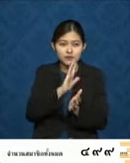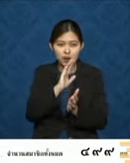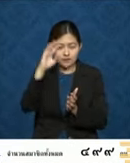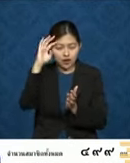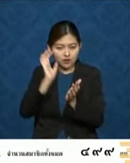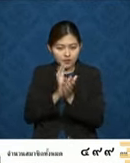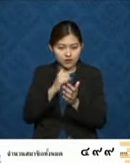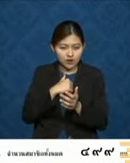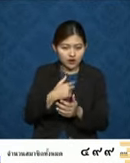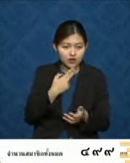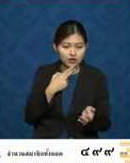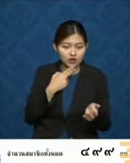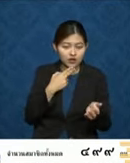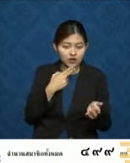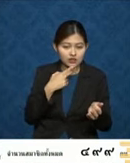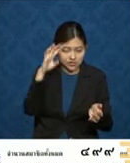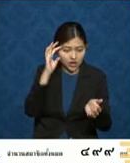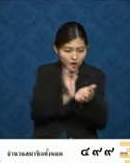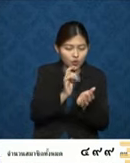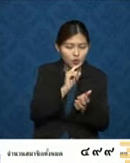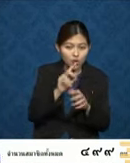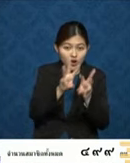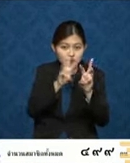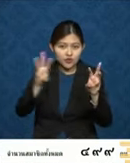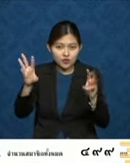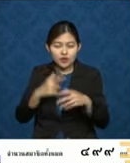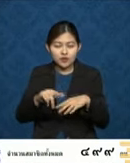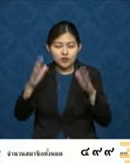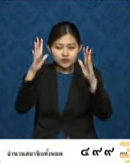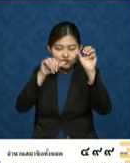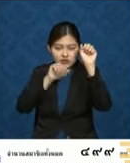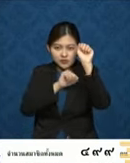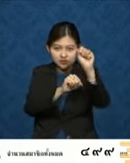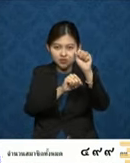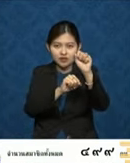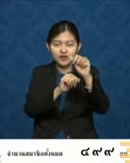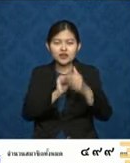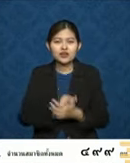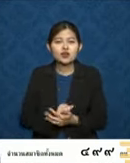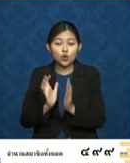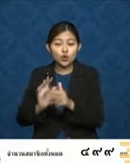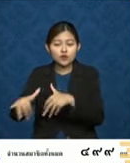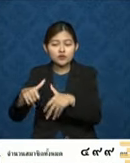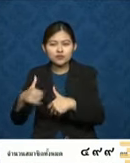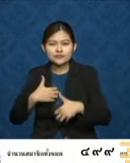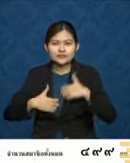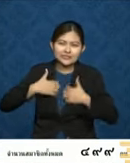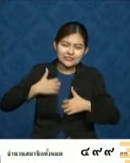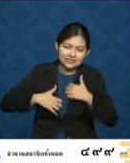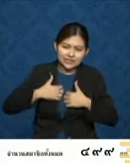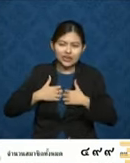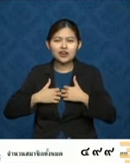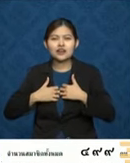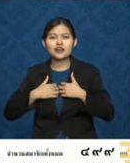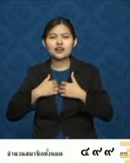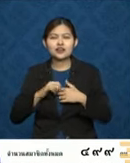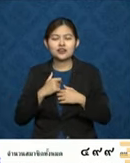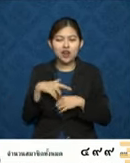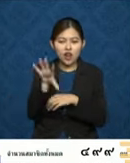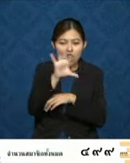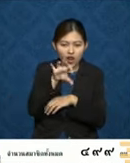ตำรวจรับแจ้งความออนไลน์แล้วก็มีการโฆษณาบนสื่อโซเชียลขนาดใหญ่นะครับประชาชนเดือดร้อนอยู่แล้วนะครับถูกหลอกเงินถูกก